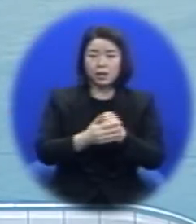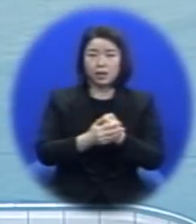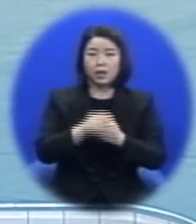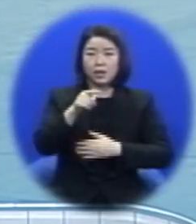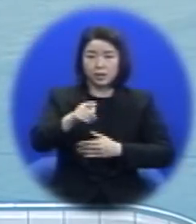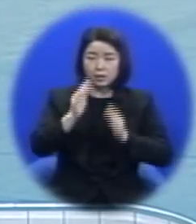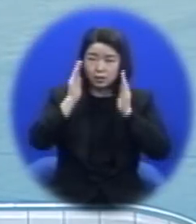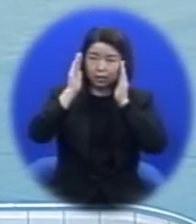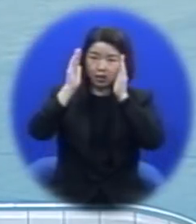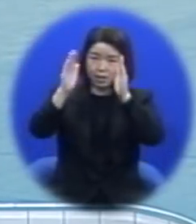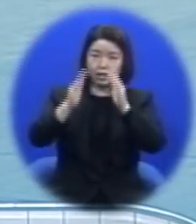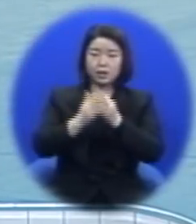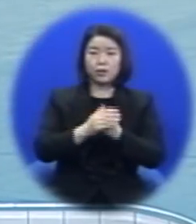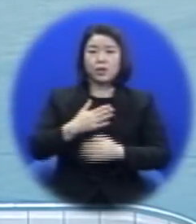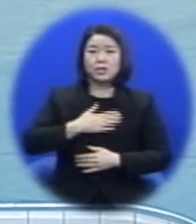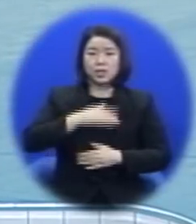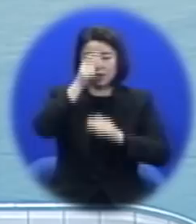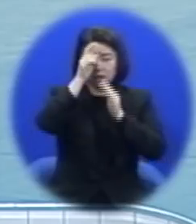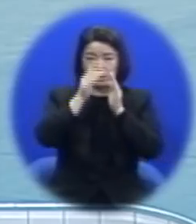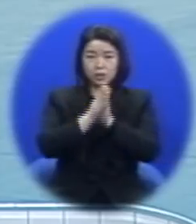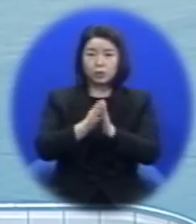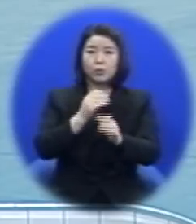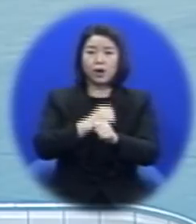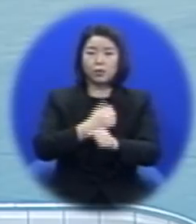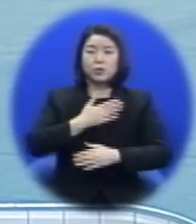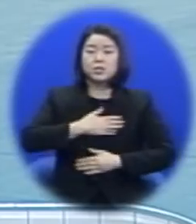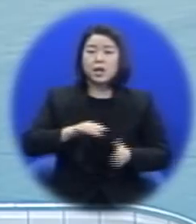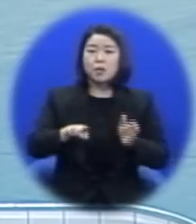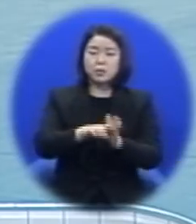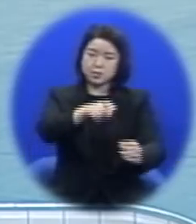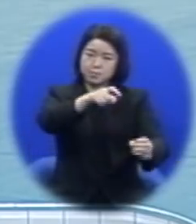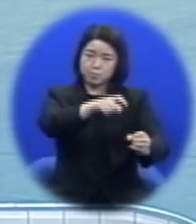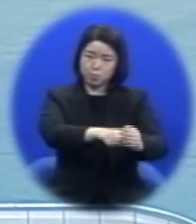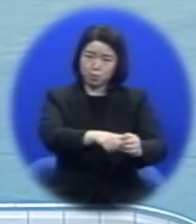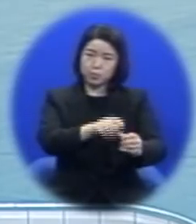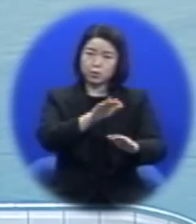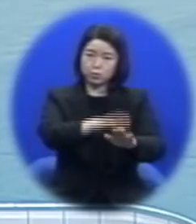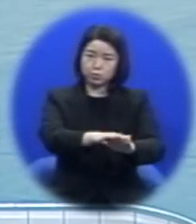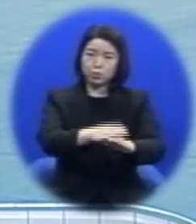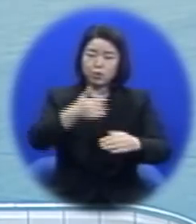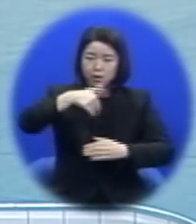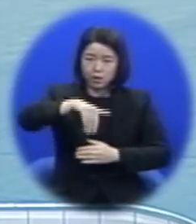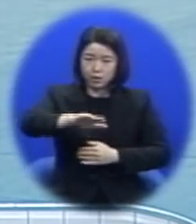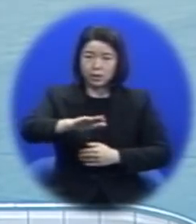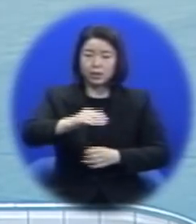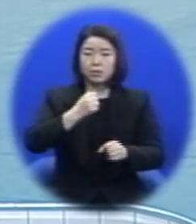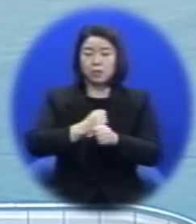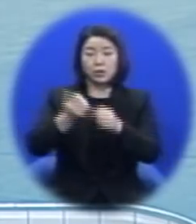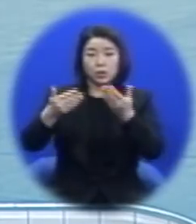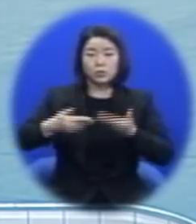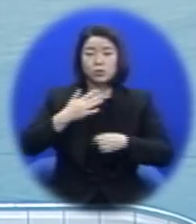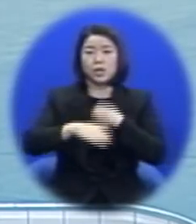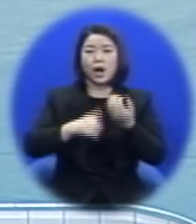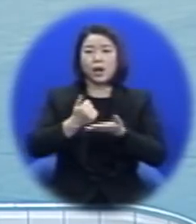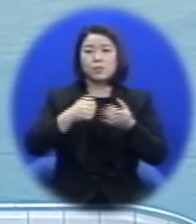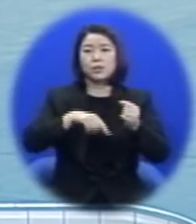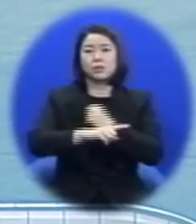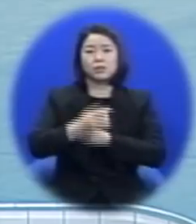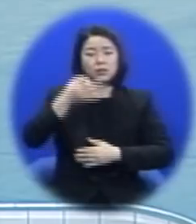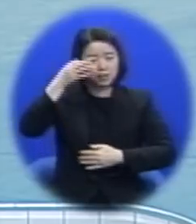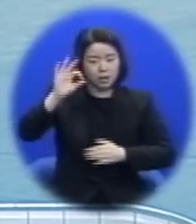그때를 향하여 제가 기도하고 제 믿음의 목표를 두고 나아가게 하시는 하나님의 뜻을